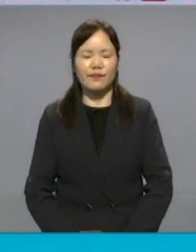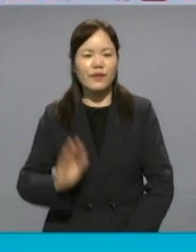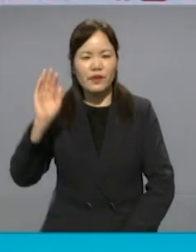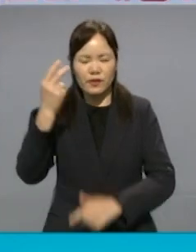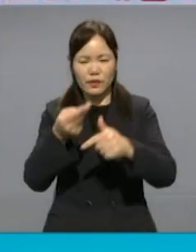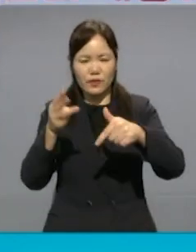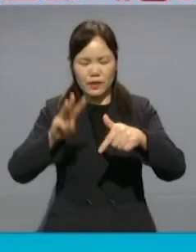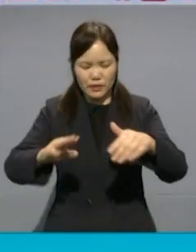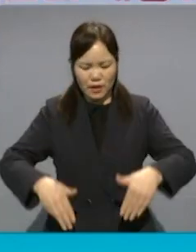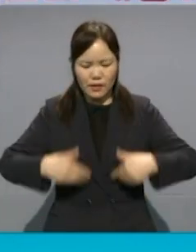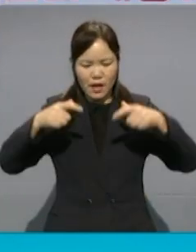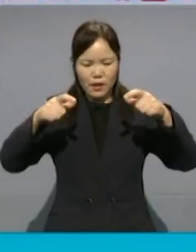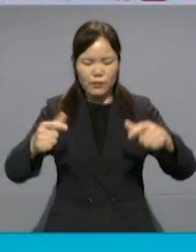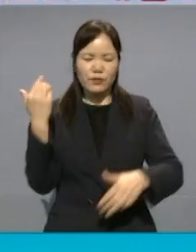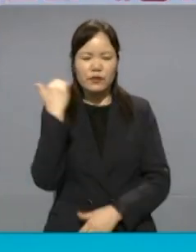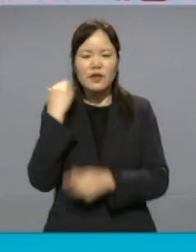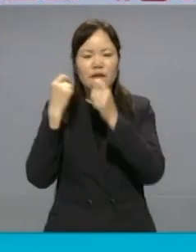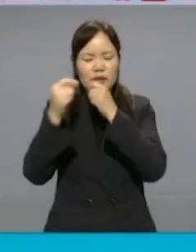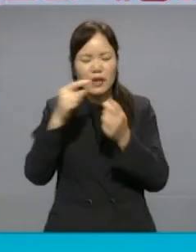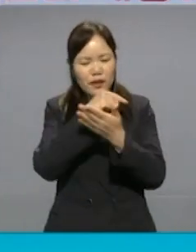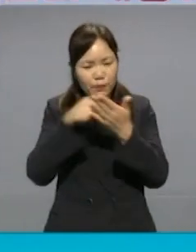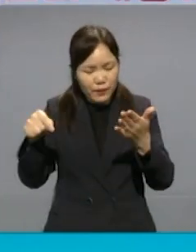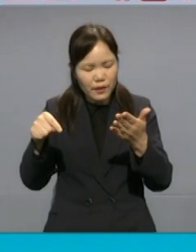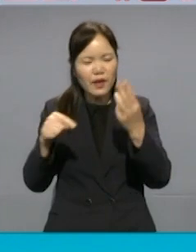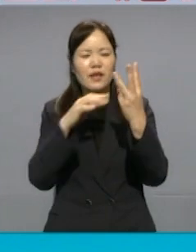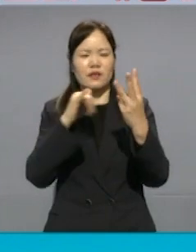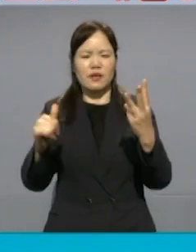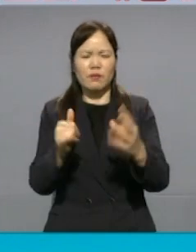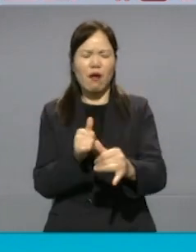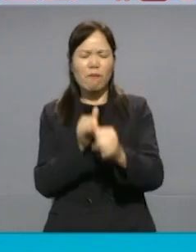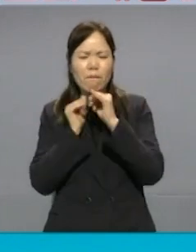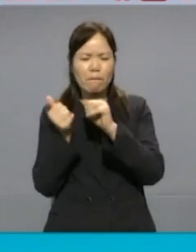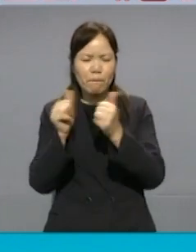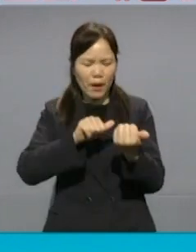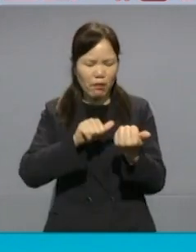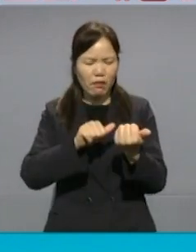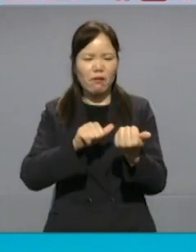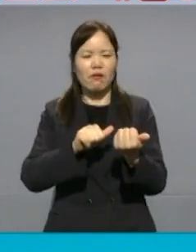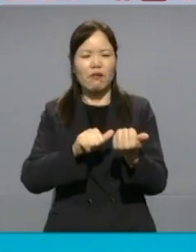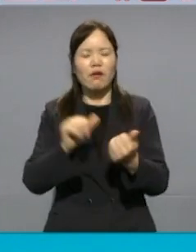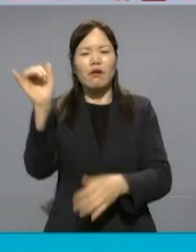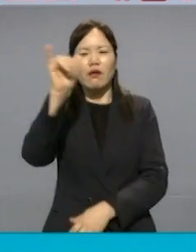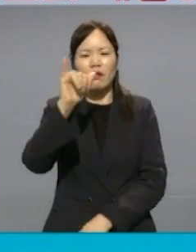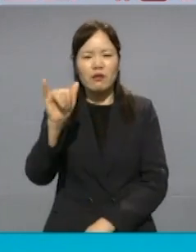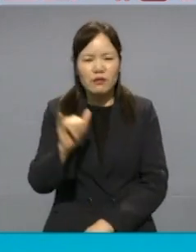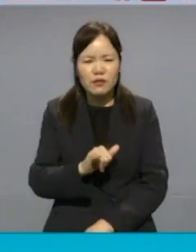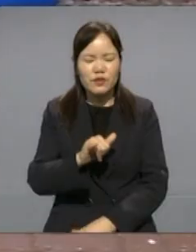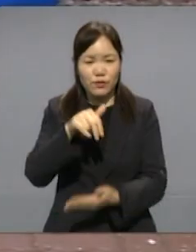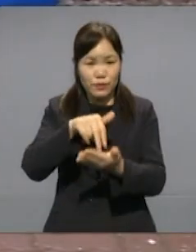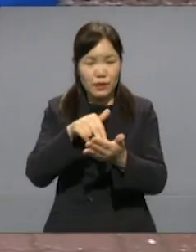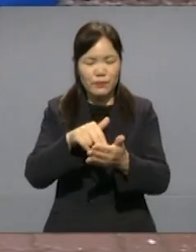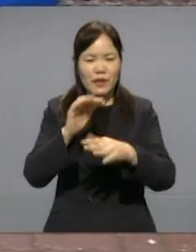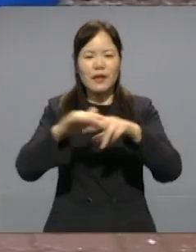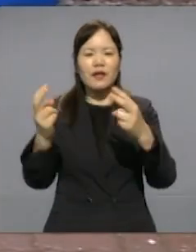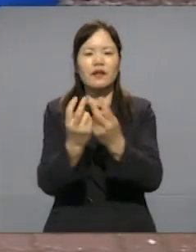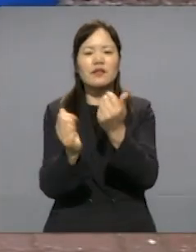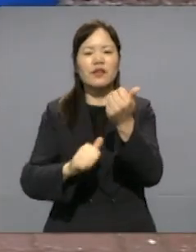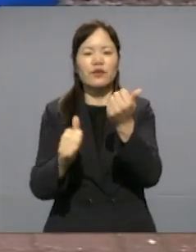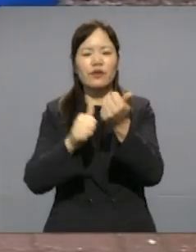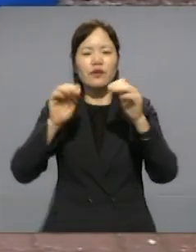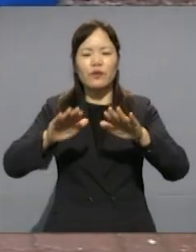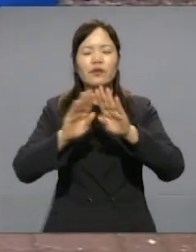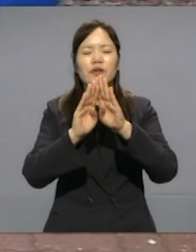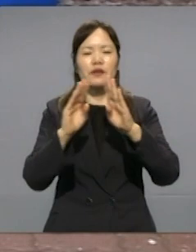최근 인천 미추홀구 전세 사기 피해자 3명이 극단적 선택을 한 가운데 전국 단위의 대책위원회가 오늘 출범합니다.